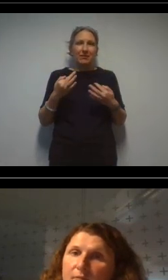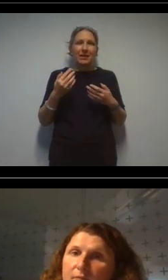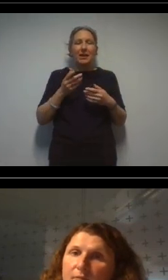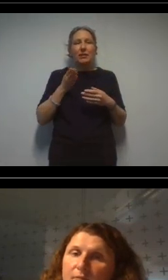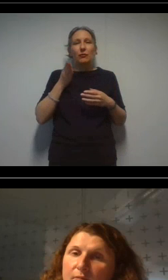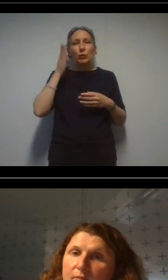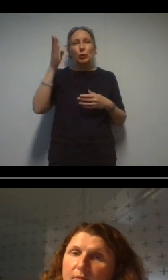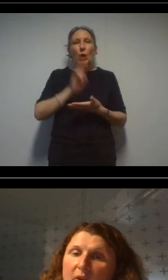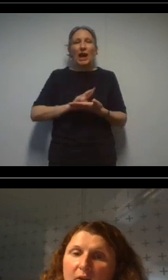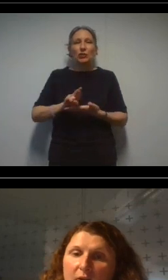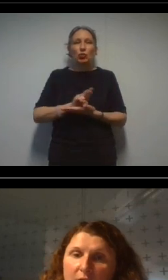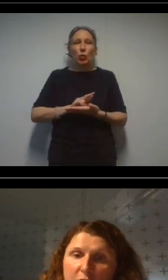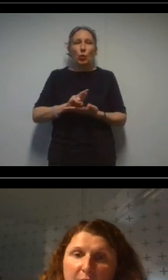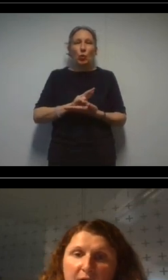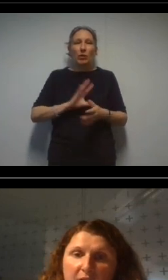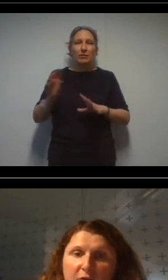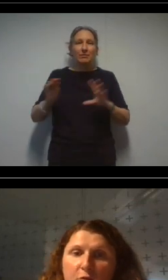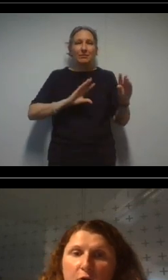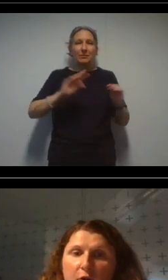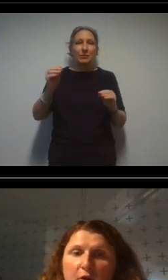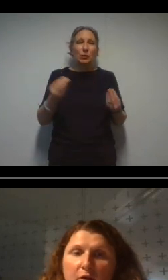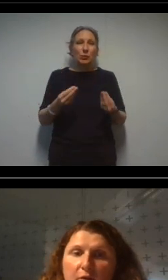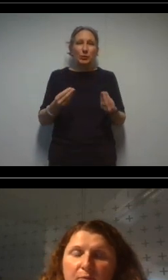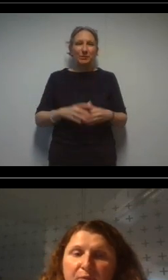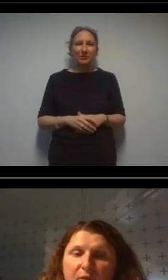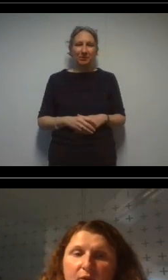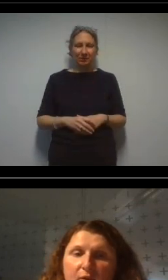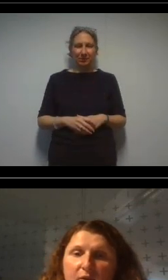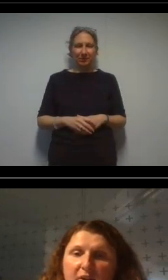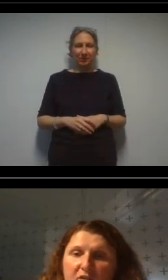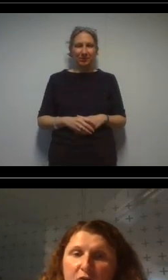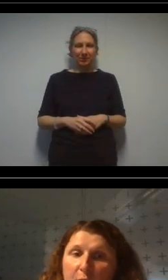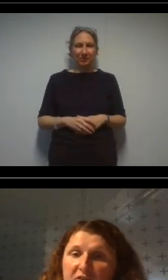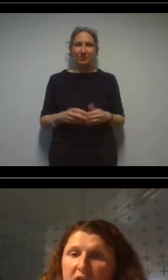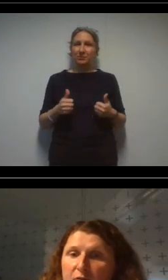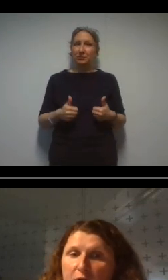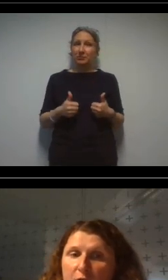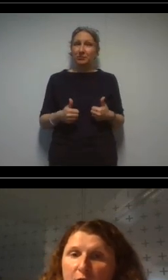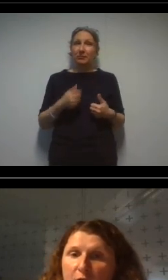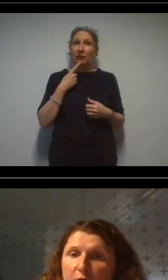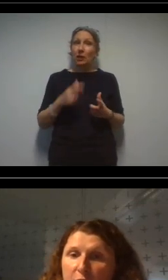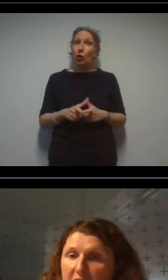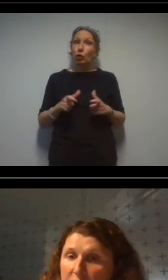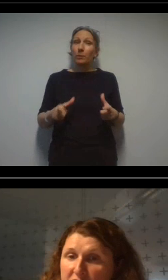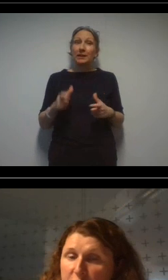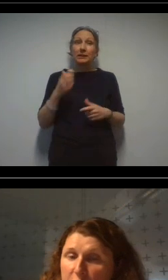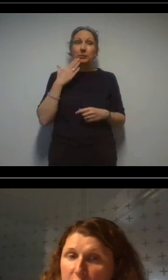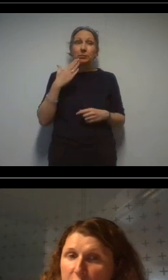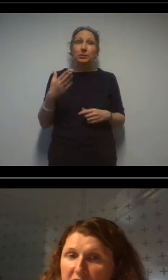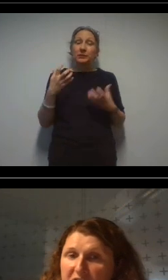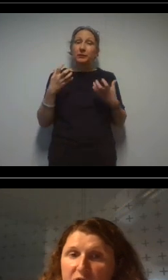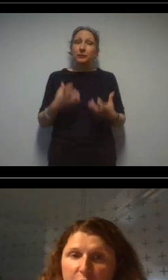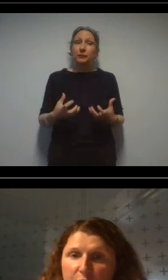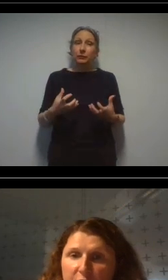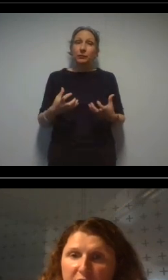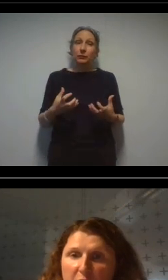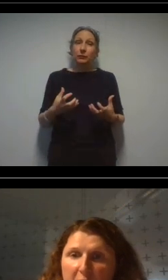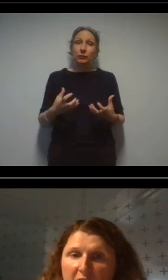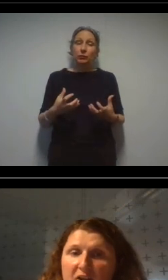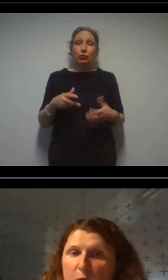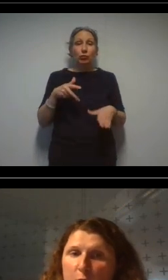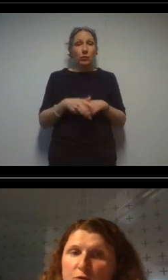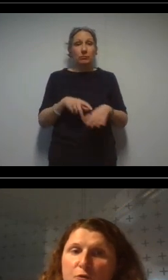où on va aller. Voilà. Super. Et du coup, les entreprises, si elles veulent du coup déclencher les actions dont